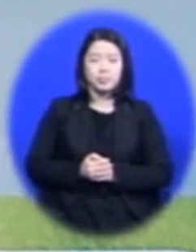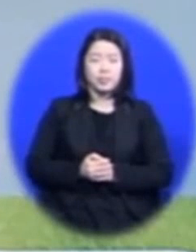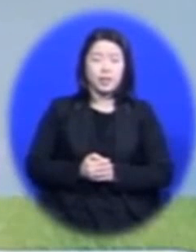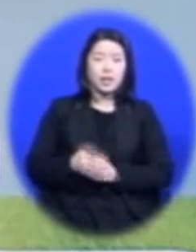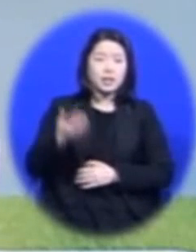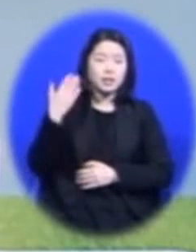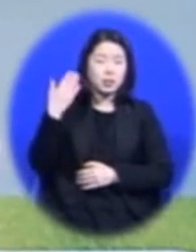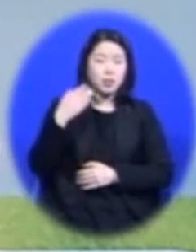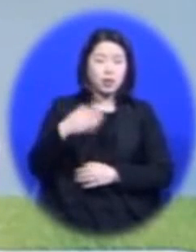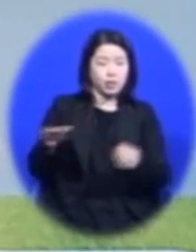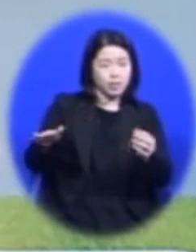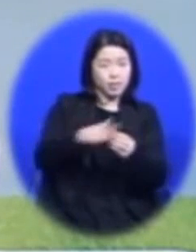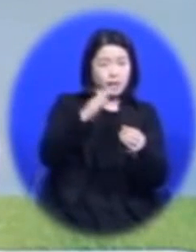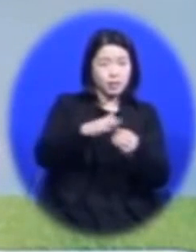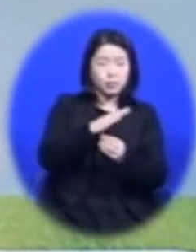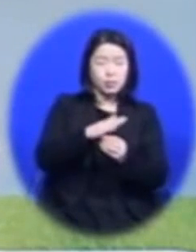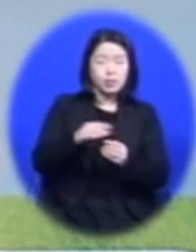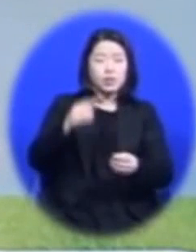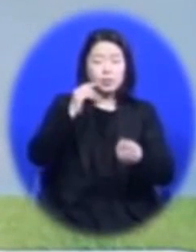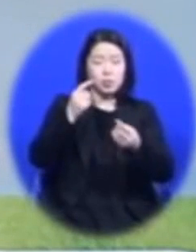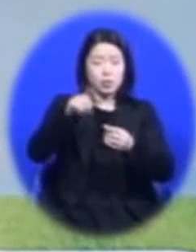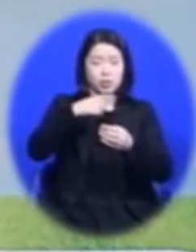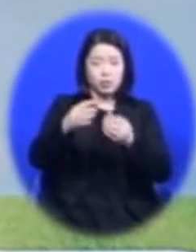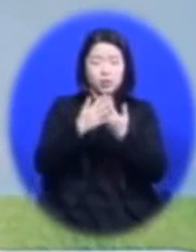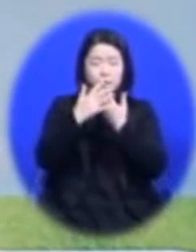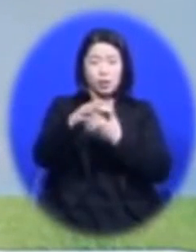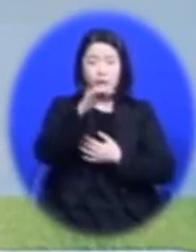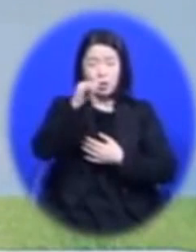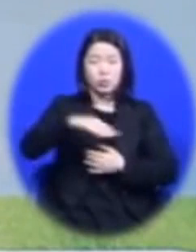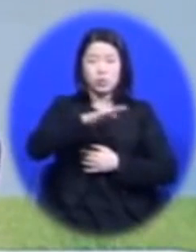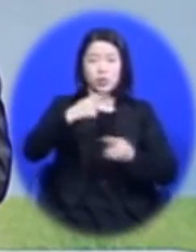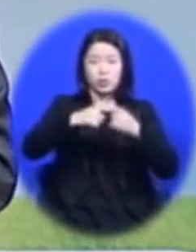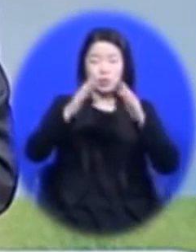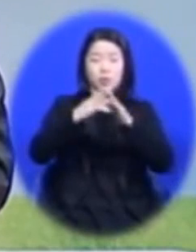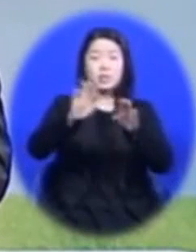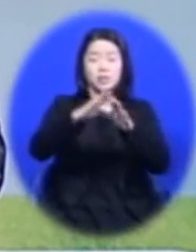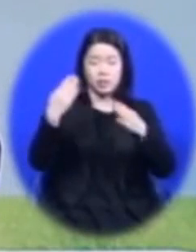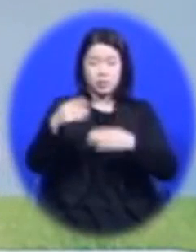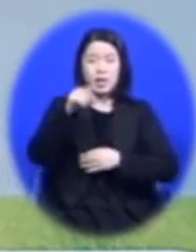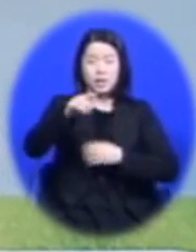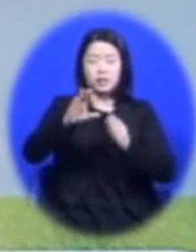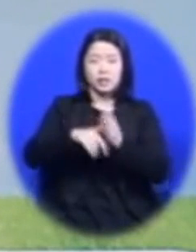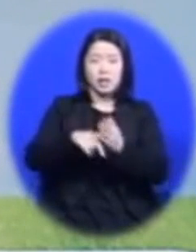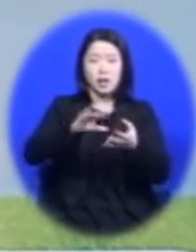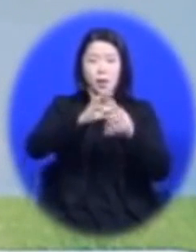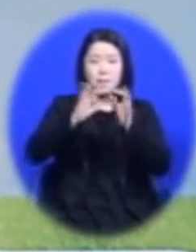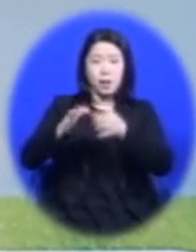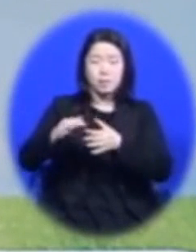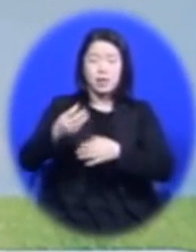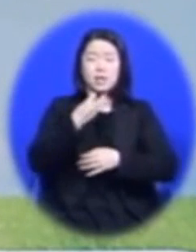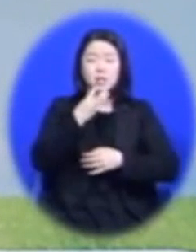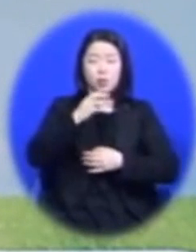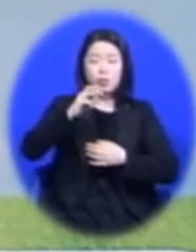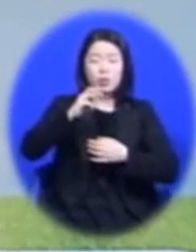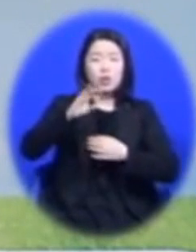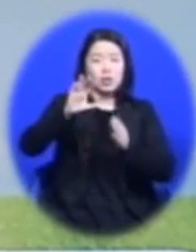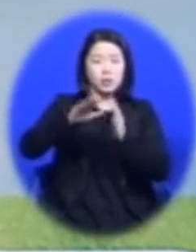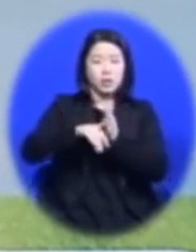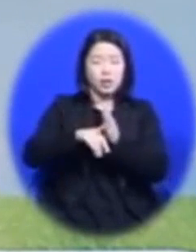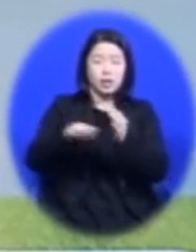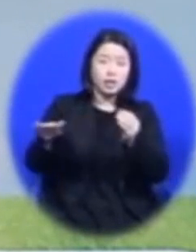지난 탁구대회가 우리 교회에 있었습니다. 그때 서울 88 서울올림픽 때